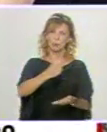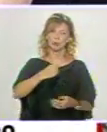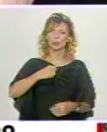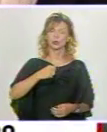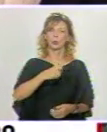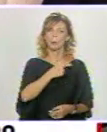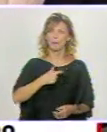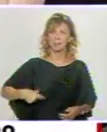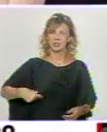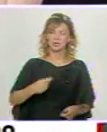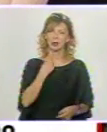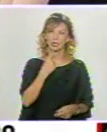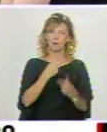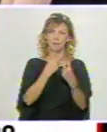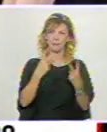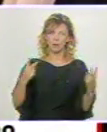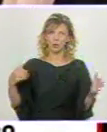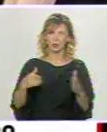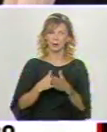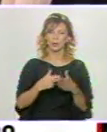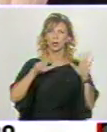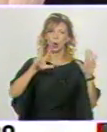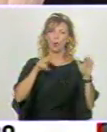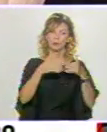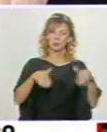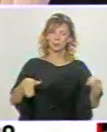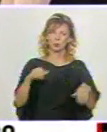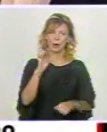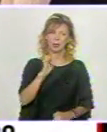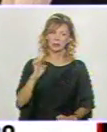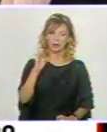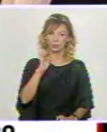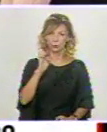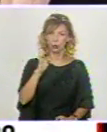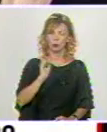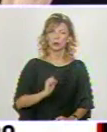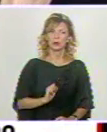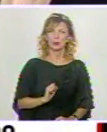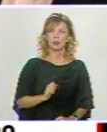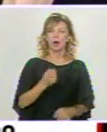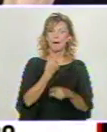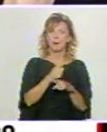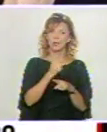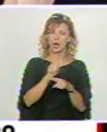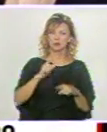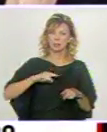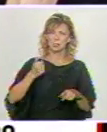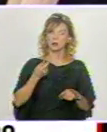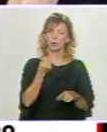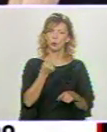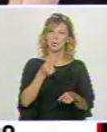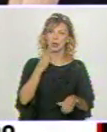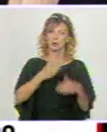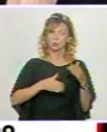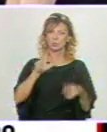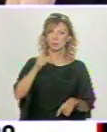Craiova. Valoarea este aproximativ 8 milioane de euro. Aparatura este cumpărată în